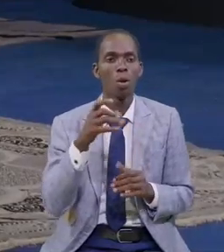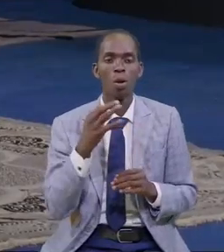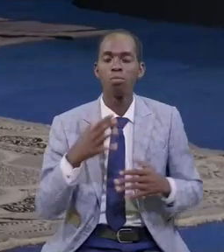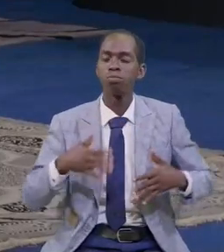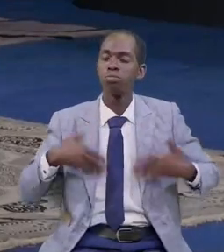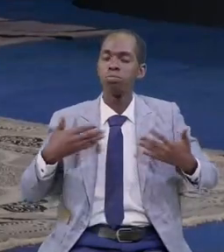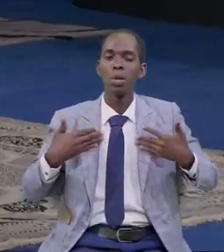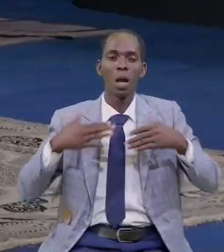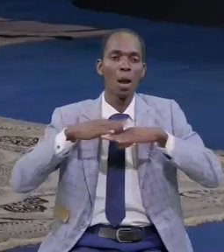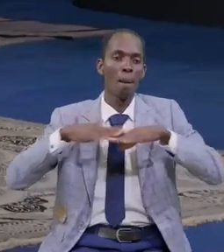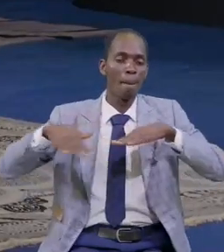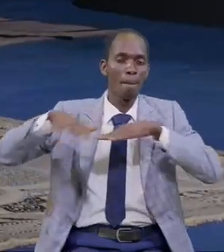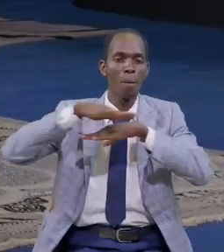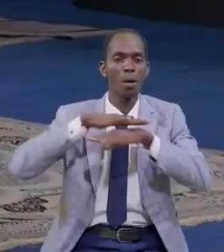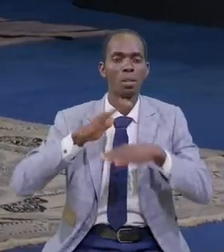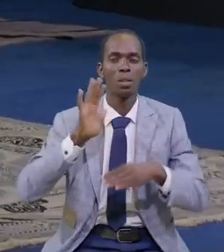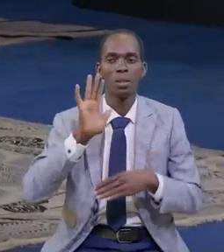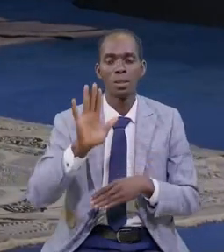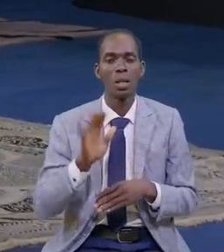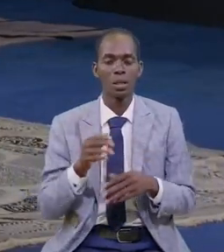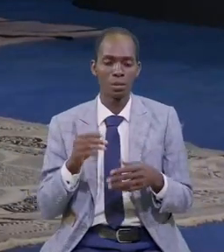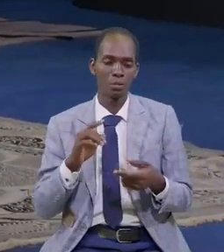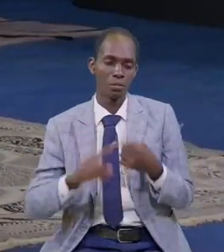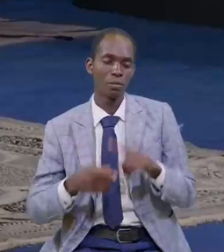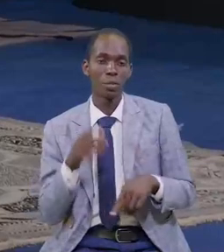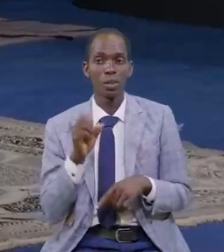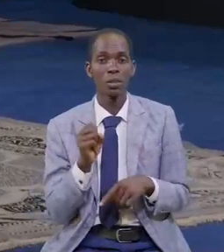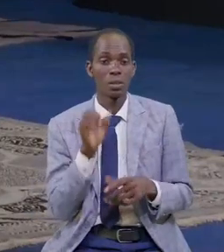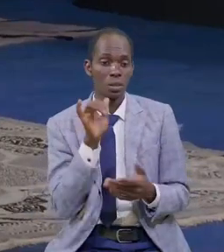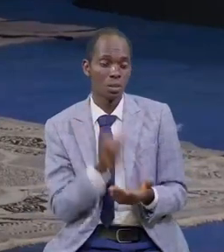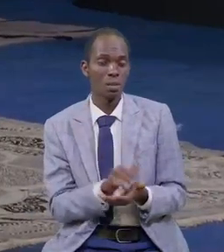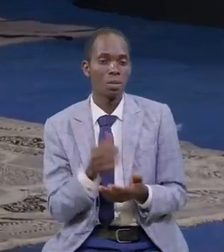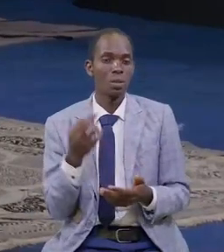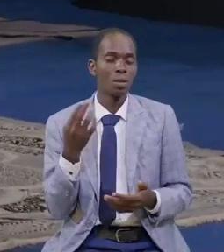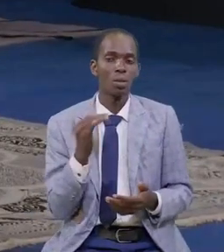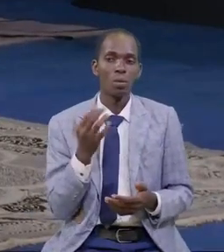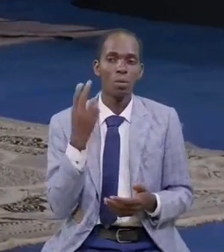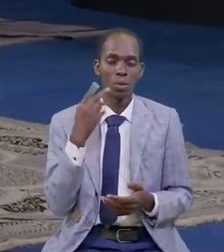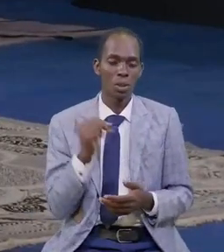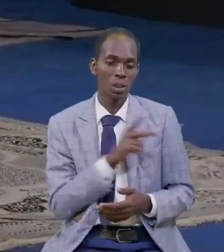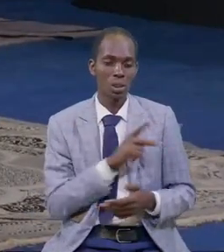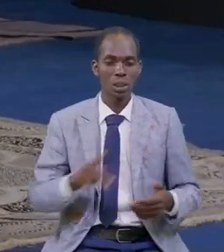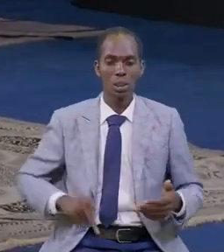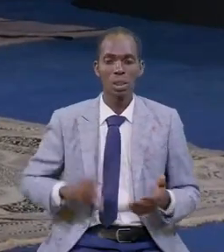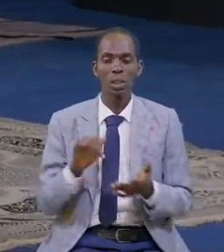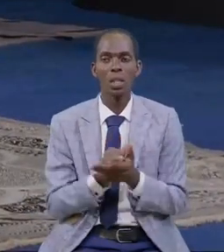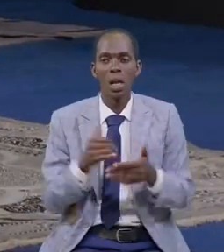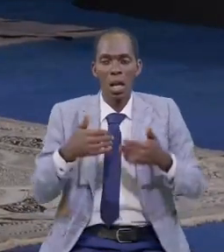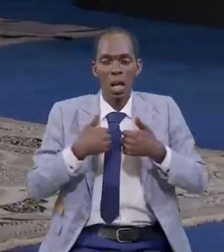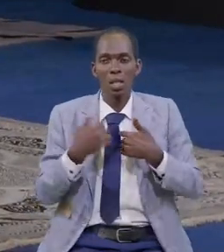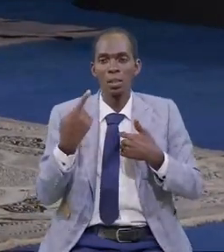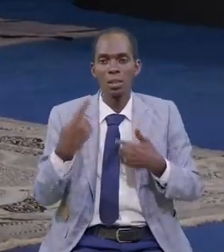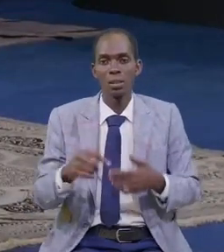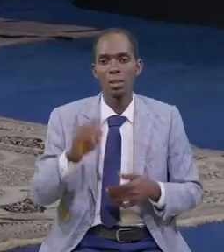égau c'est notre roi le roi qui a le CRE de la